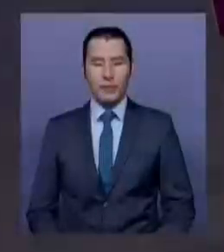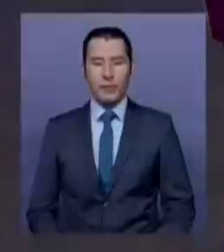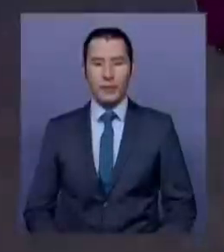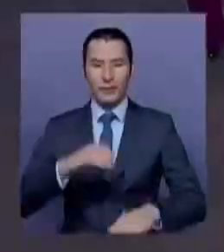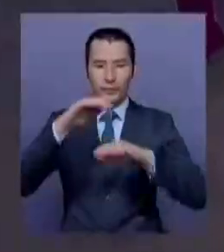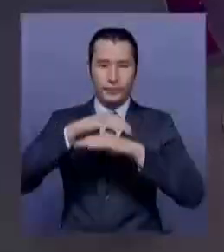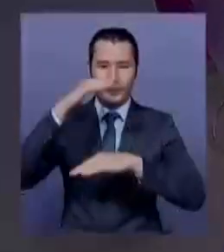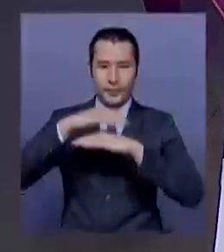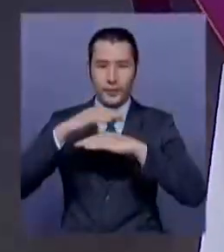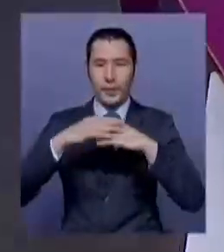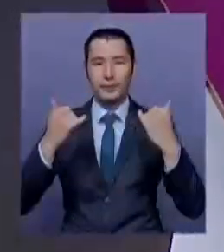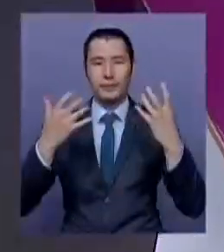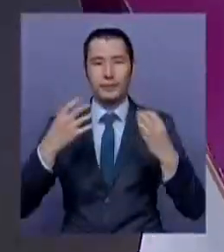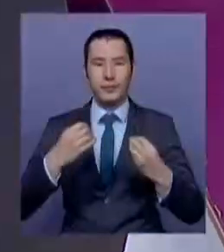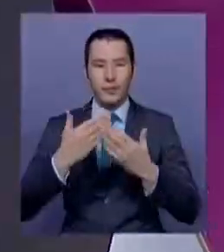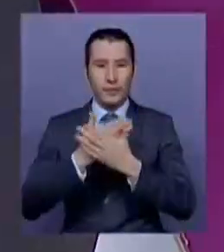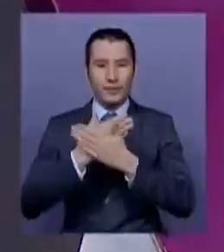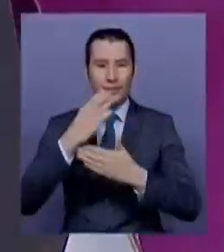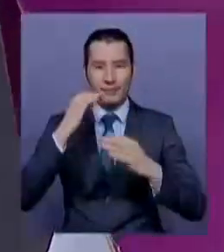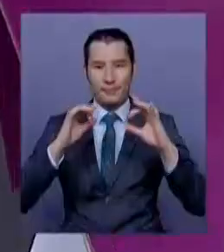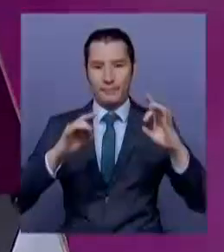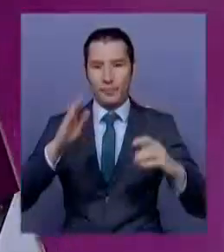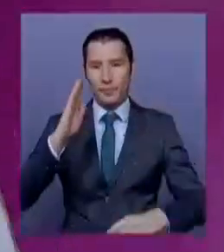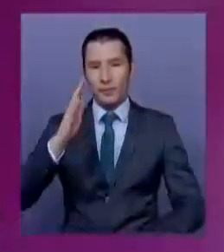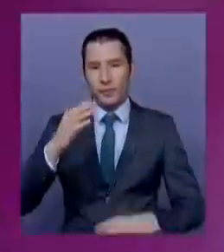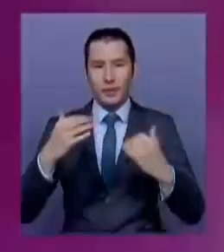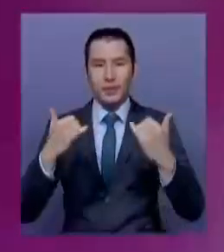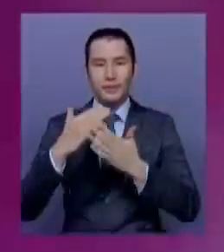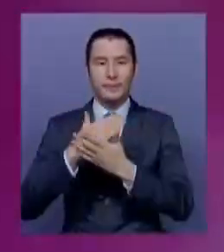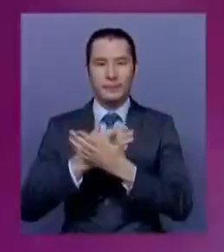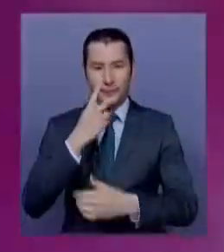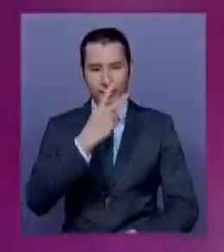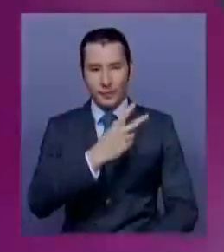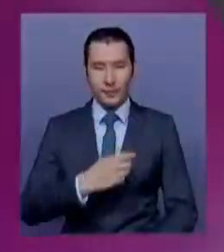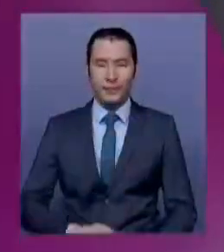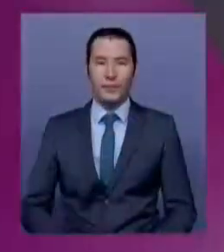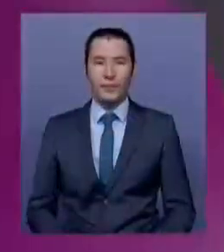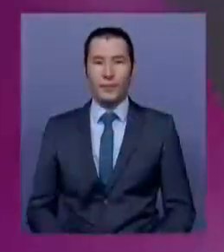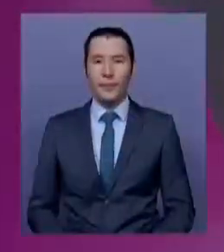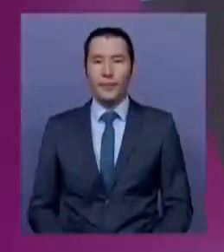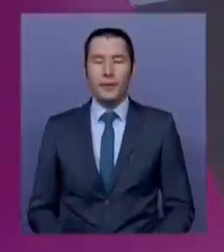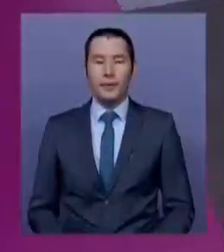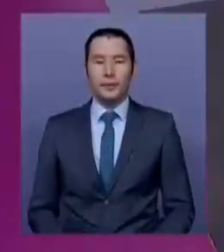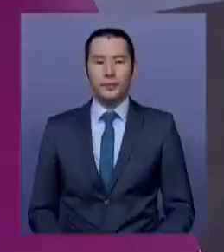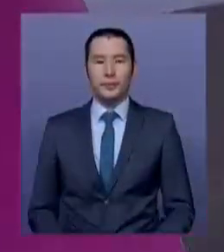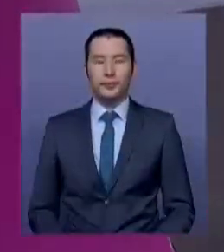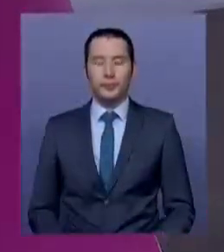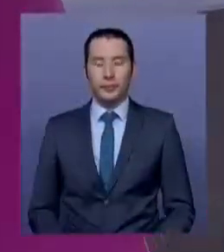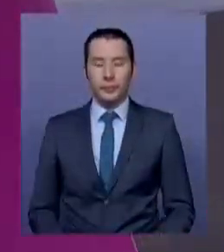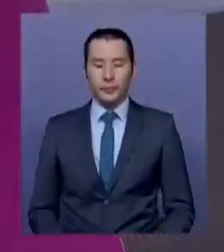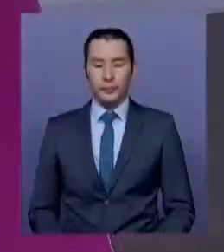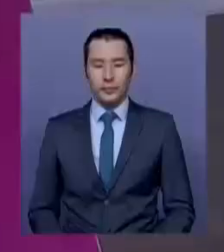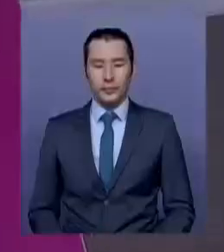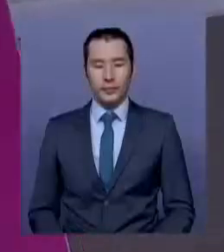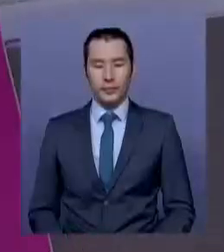Ассаламу алейкум, ардақ тағайын. Алматы арнасының тікелей эфирінде қорытынды жаңалықтар. Студияда мен Өмір Әнуарбек және әріптесім Амангелді Ғолманов.